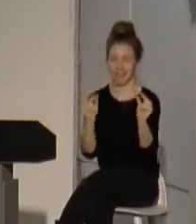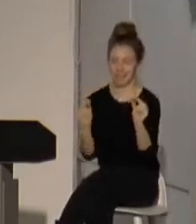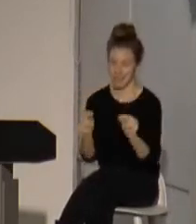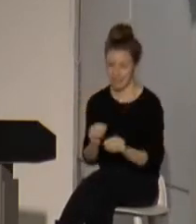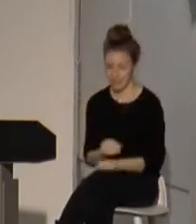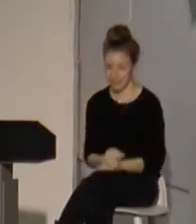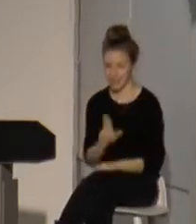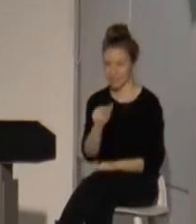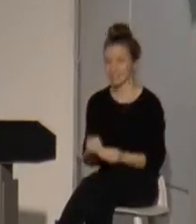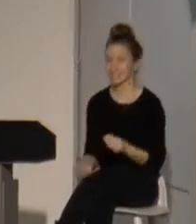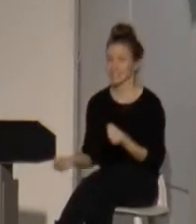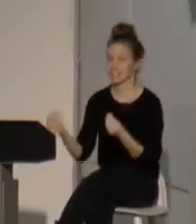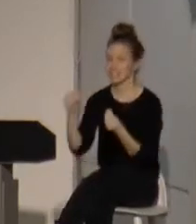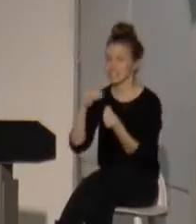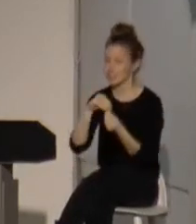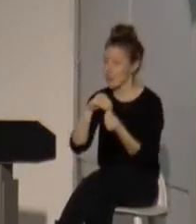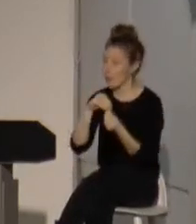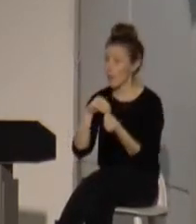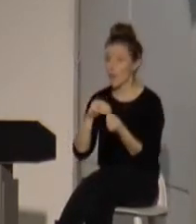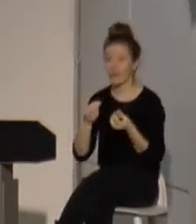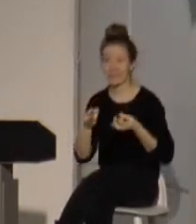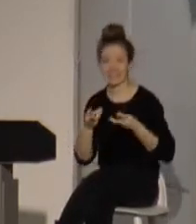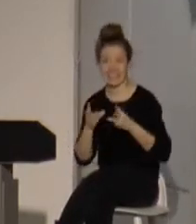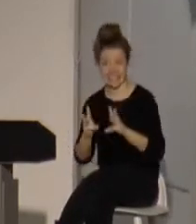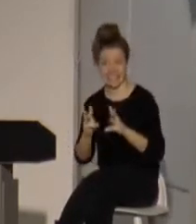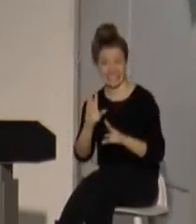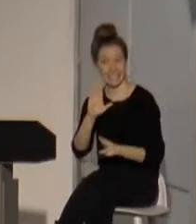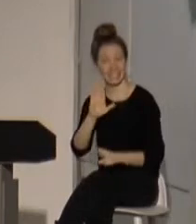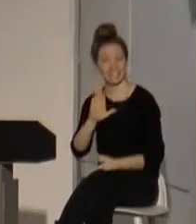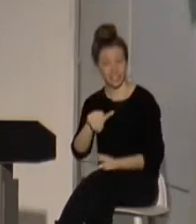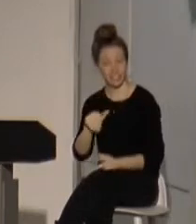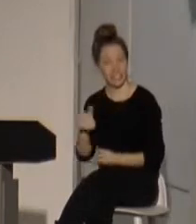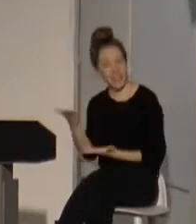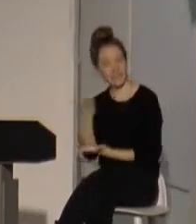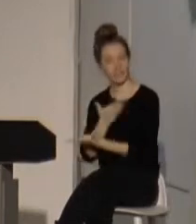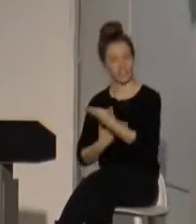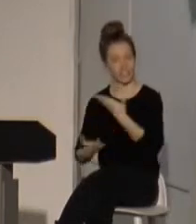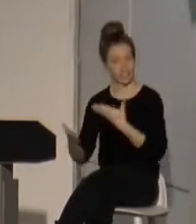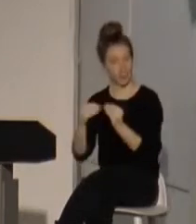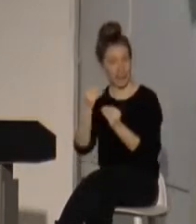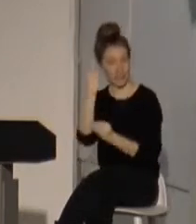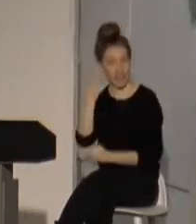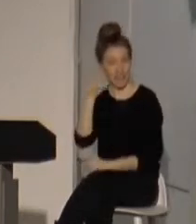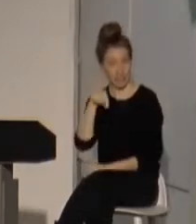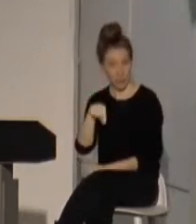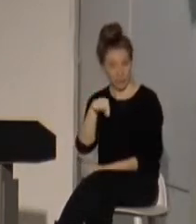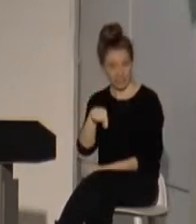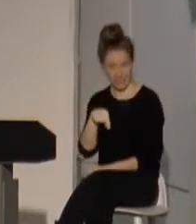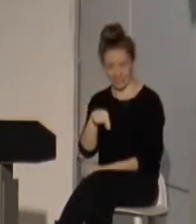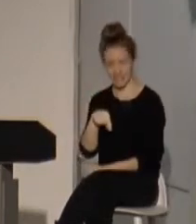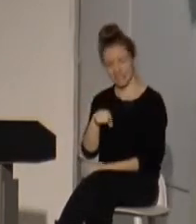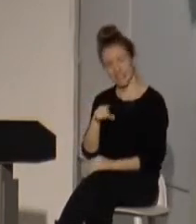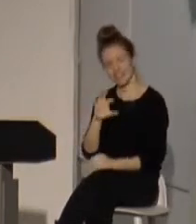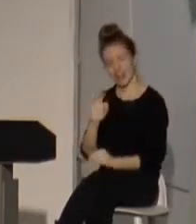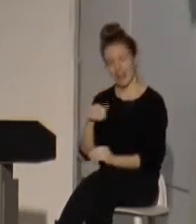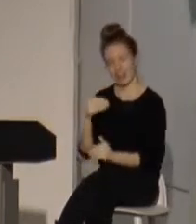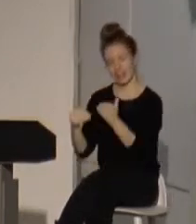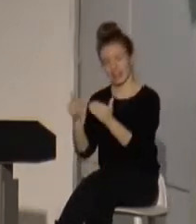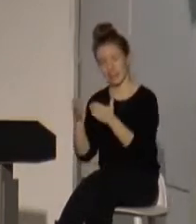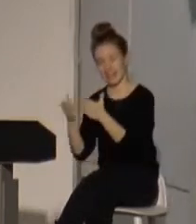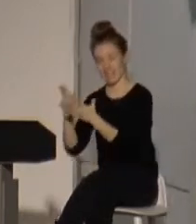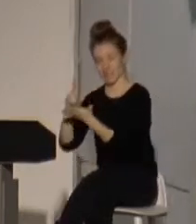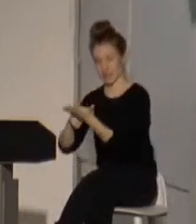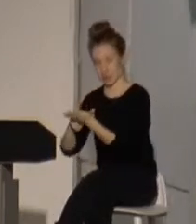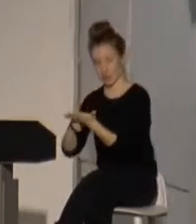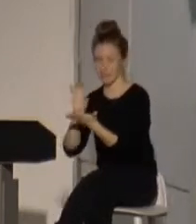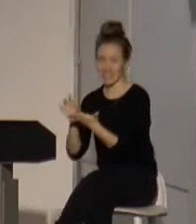יש לנו עוד טקטיקה שגם כן משתפת פעולה עם הרעיון הזה של להתקדם לכיוון הנכון, בעצם